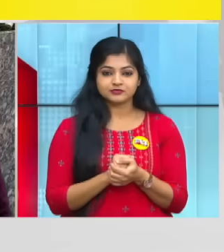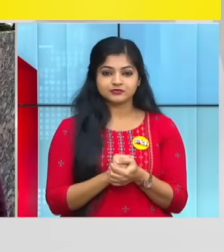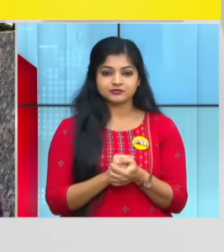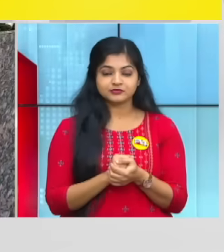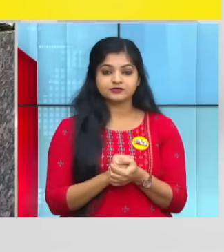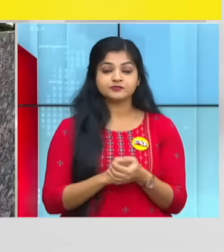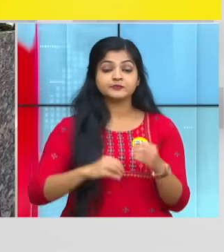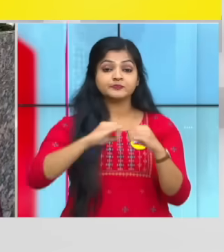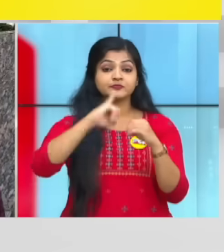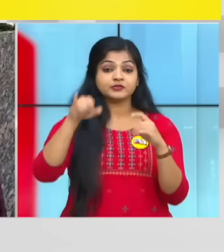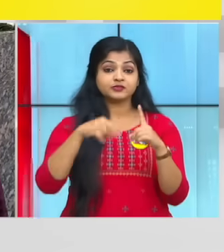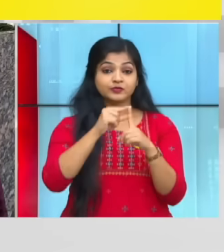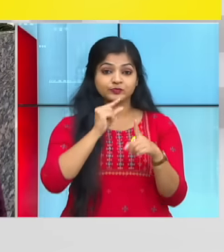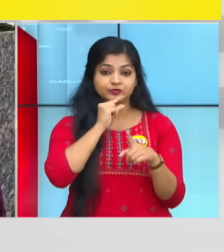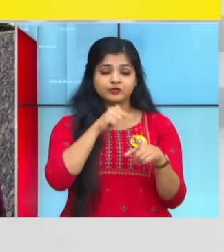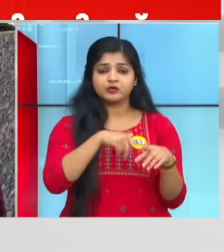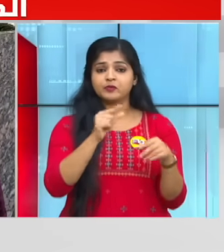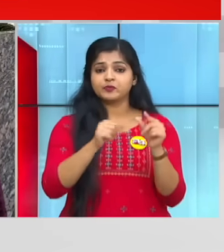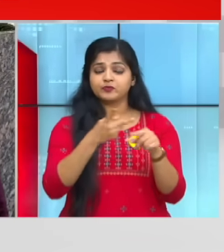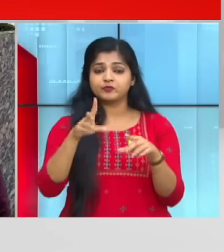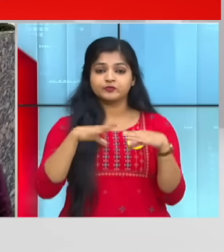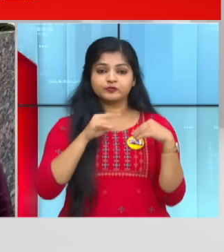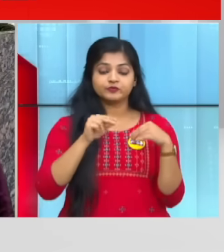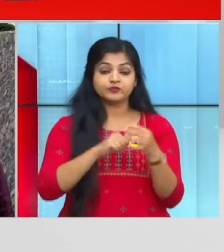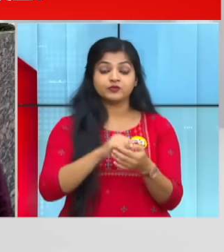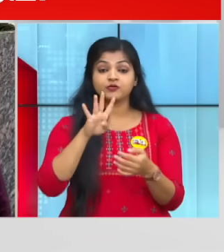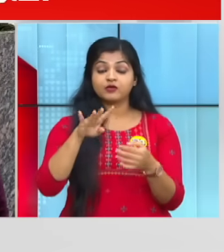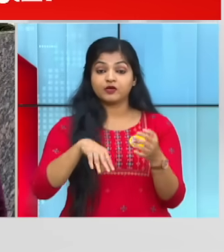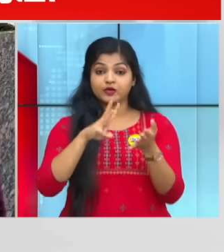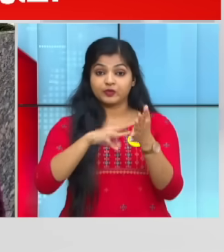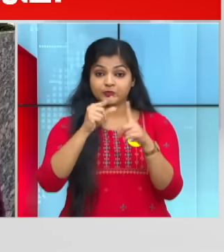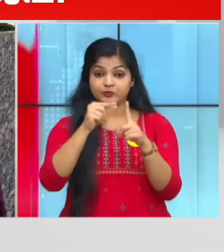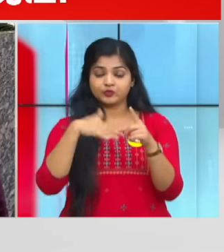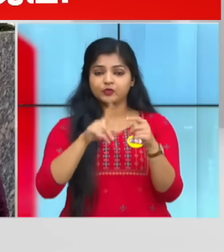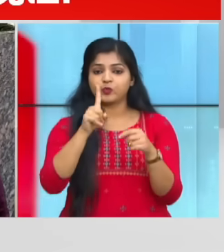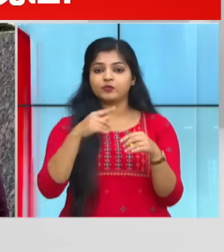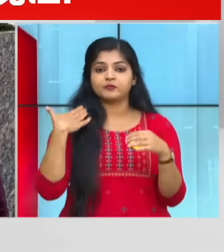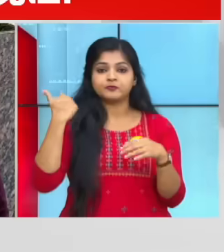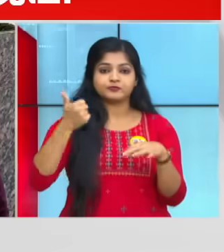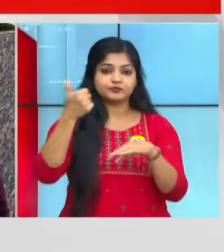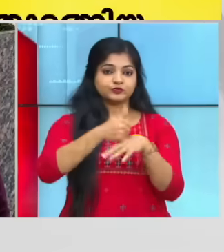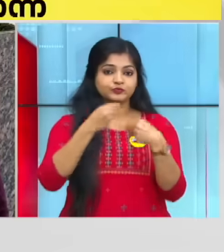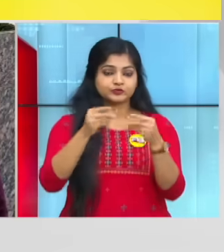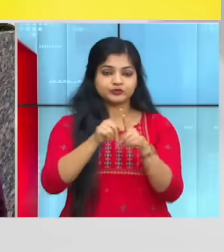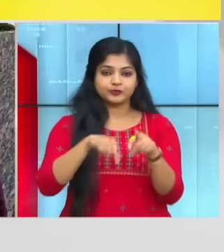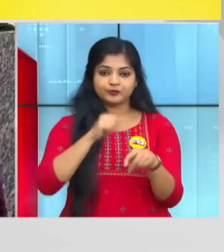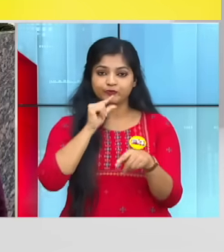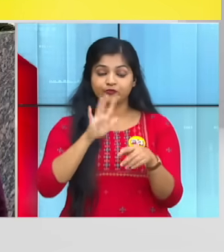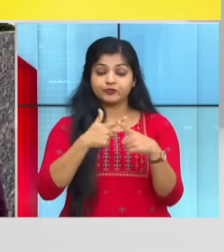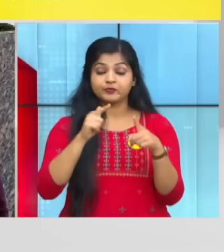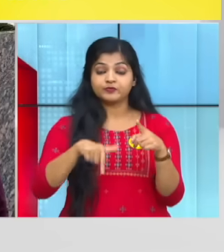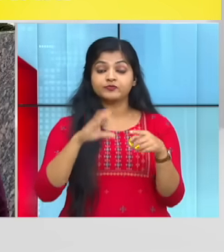സാധിക്കുന്നത് നാല് എംപിമാർക്ക് ഒരു മന്ത്രിസ്ഥാനം എന്ന വിധത്തിലാണ് നിർദ്ദേശം മുന്നോട്ടുവെച്ചത് പക്ഷേ അതിൽ ഈ ക്യാബിനറ്റ്